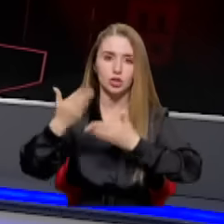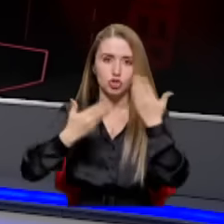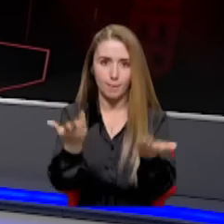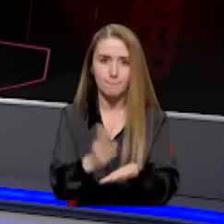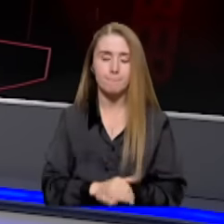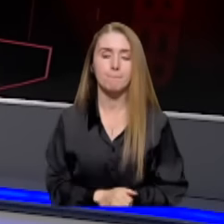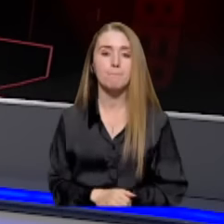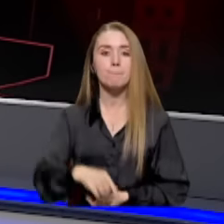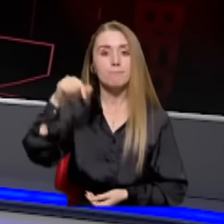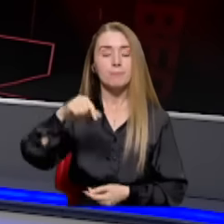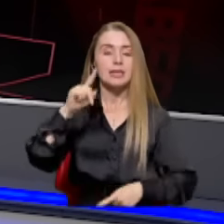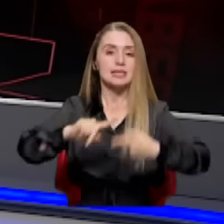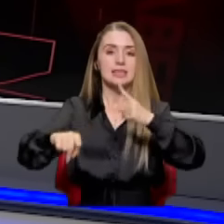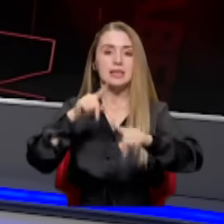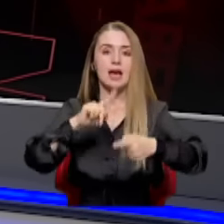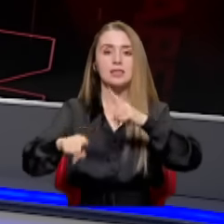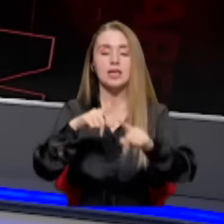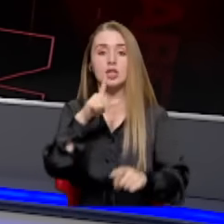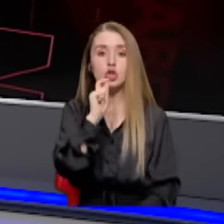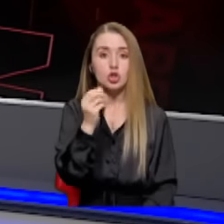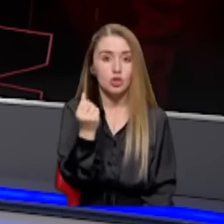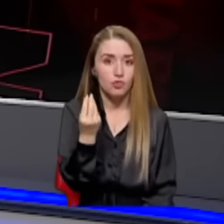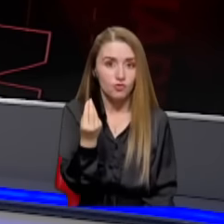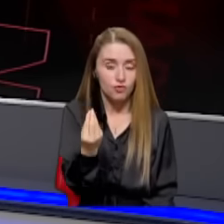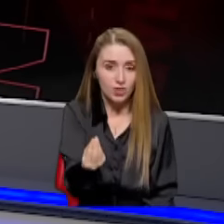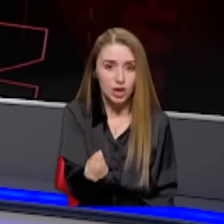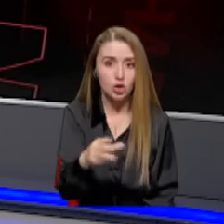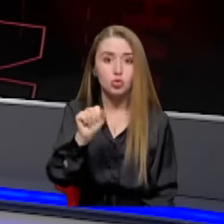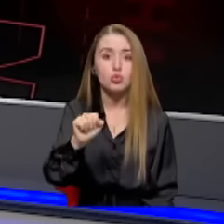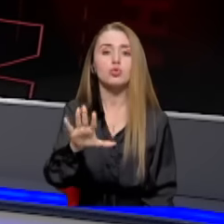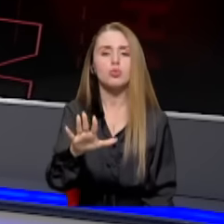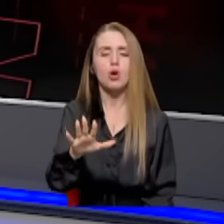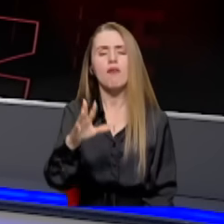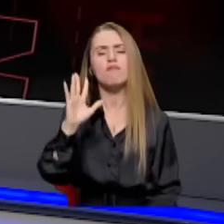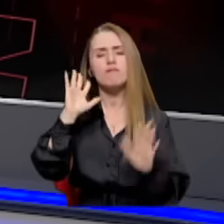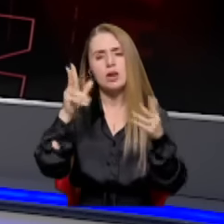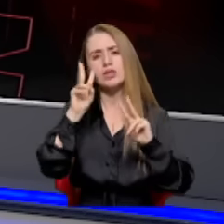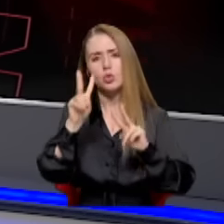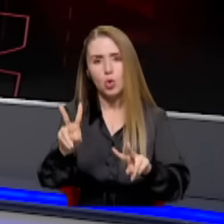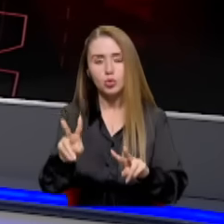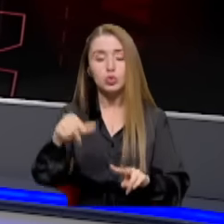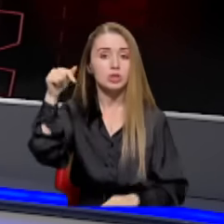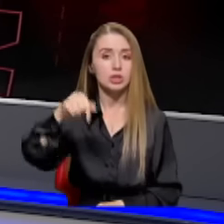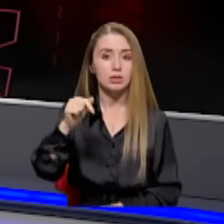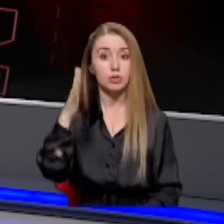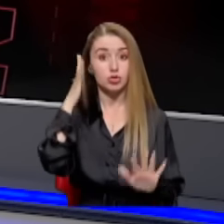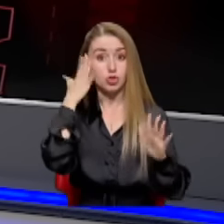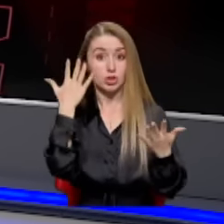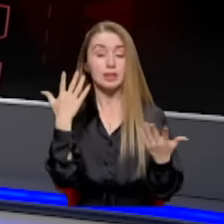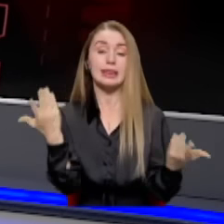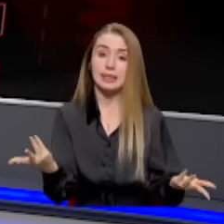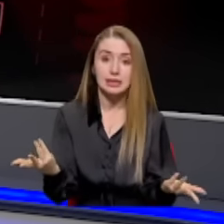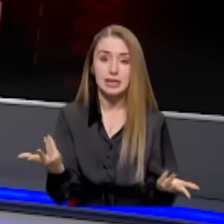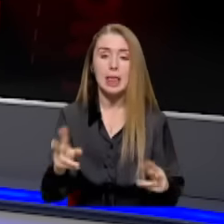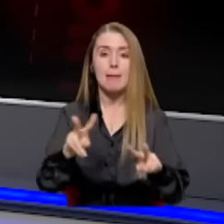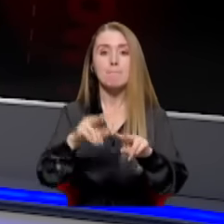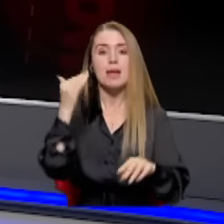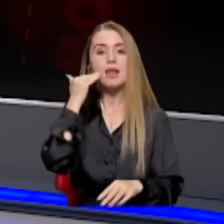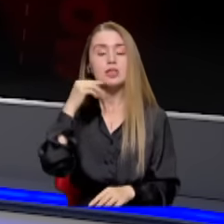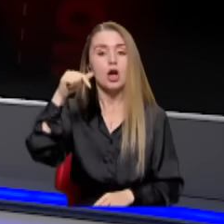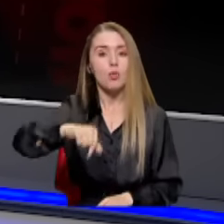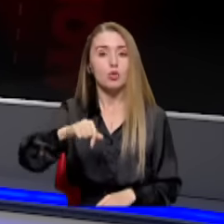paylaşacağız. Efendim, siyasette verilen sözlerin tutulmadığına bizler o kadar şahit olduk ki bu sefer şaşırdık. Şöyle ki Meral